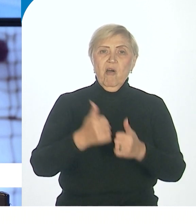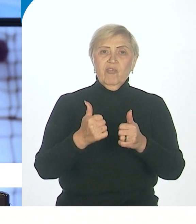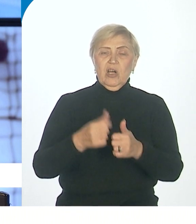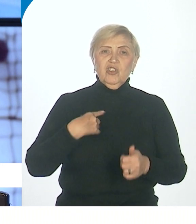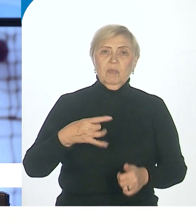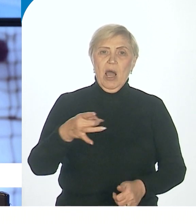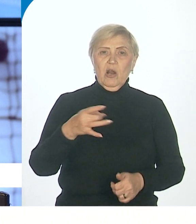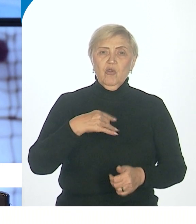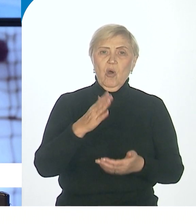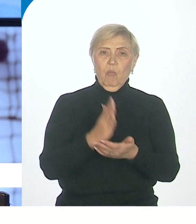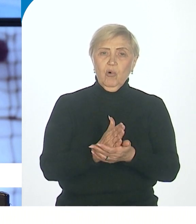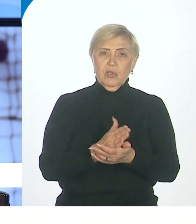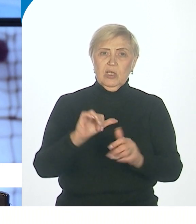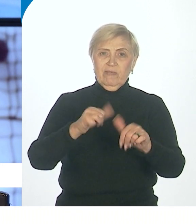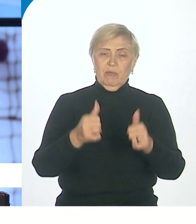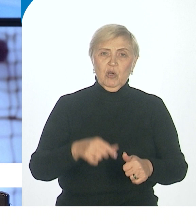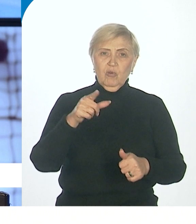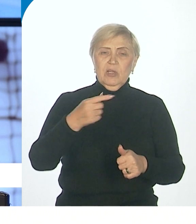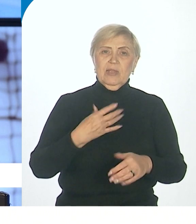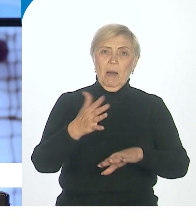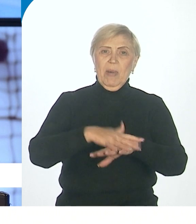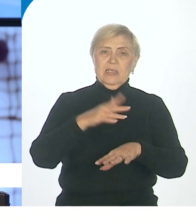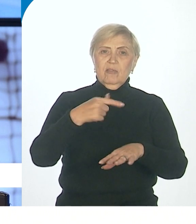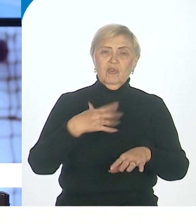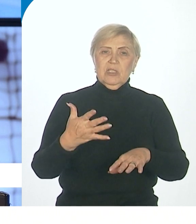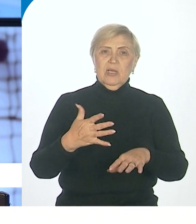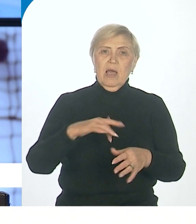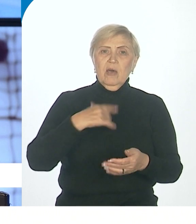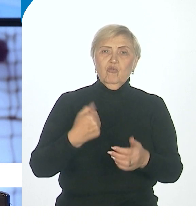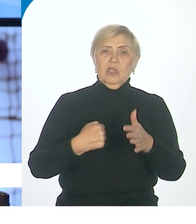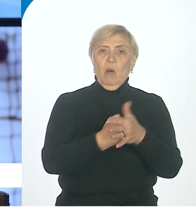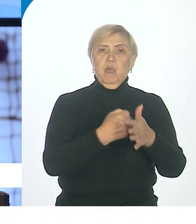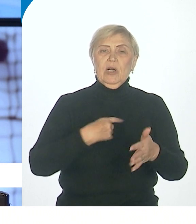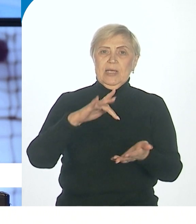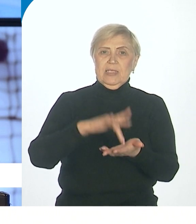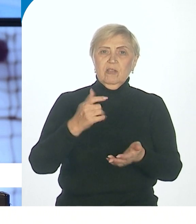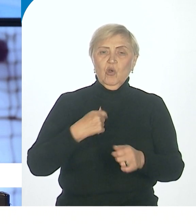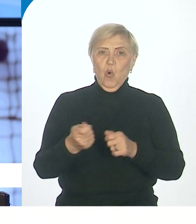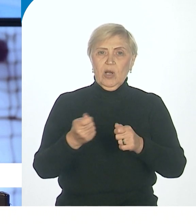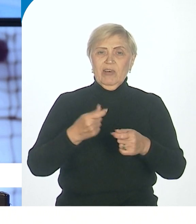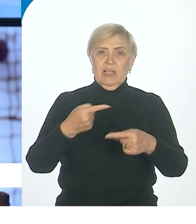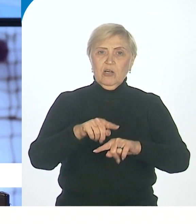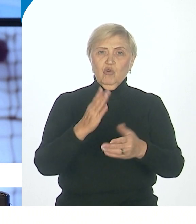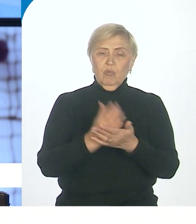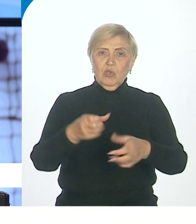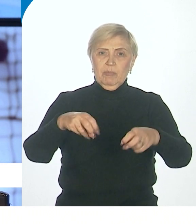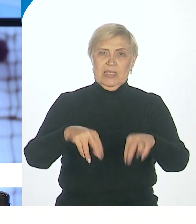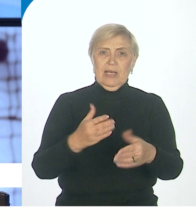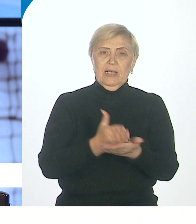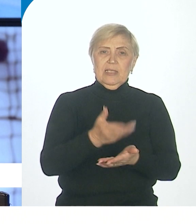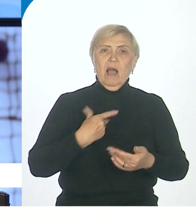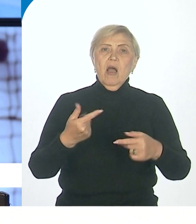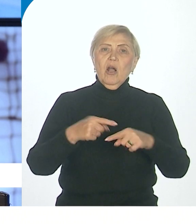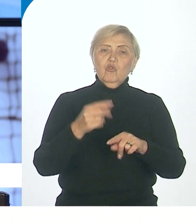будет сформирован на базе образовательной организации опорный центр, руководителем которого станет специалист, которого